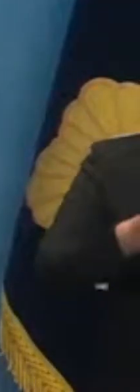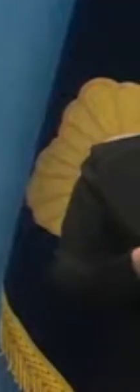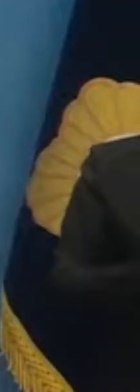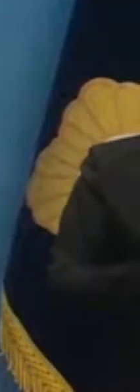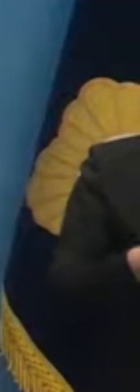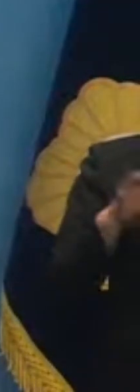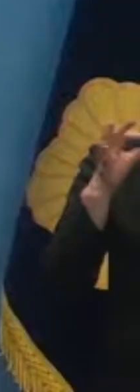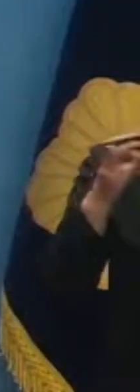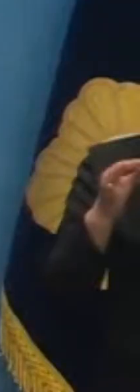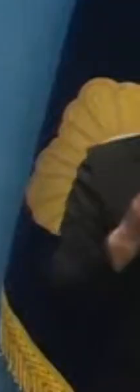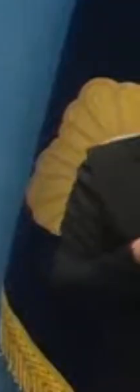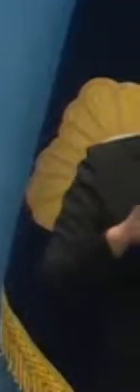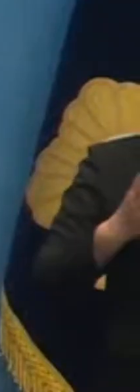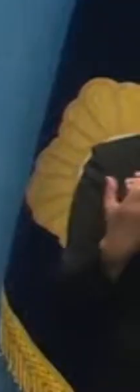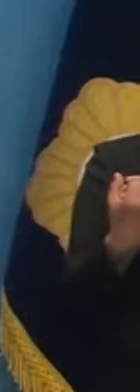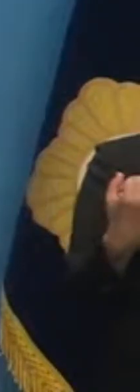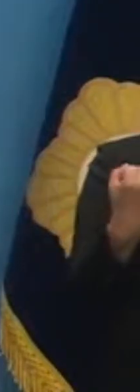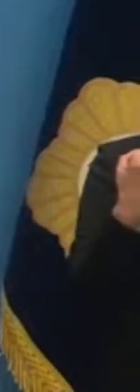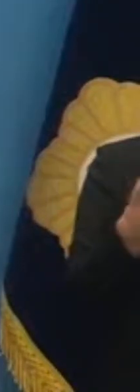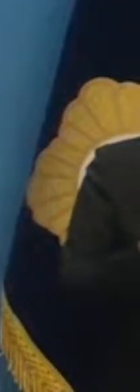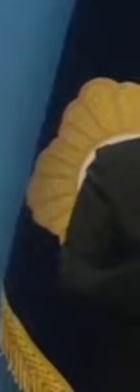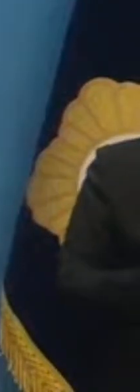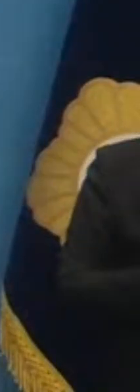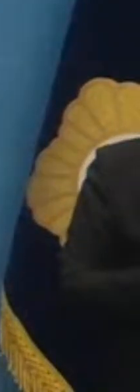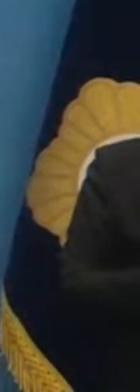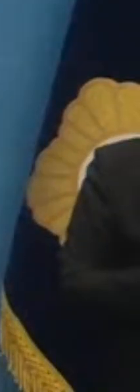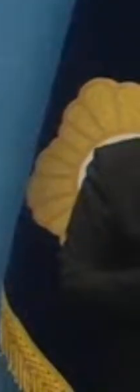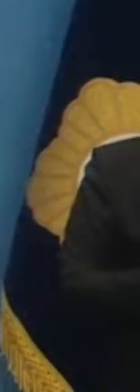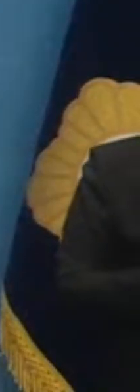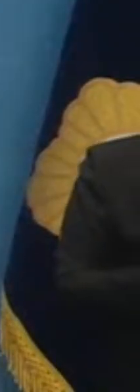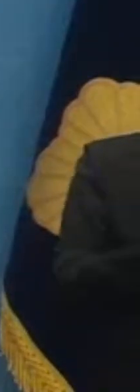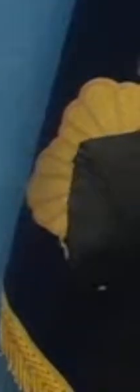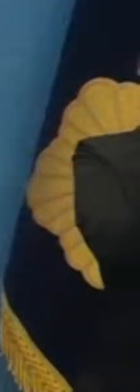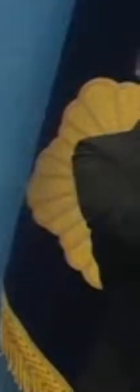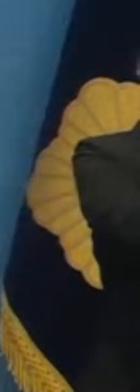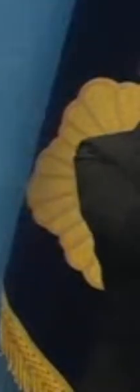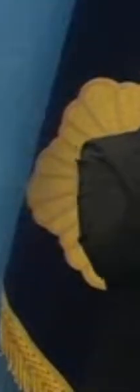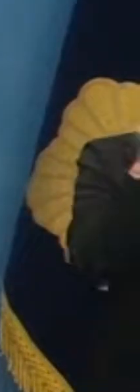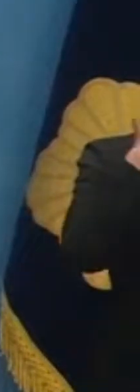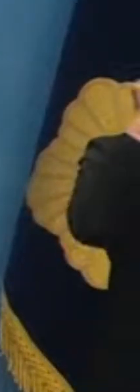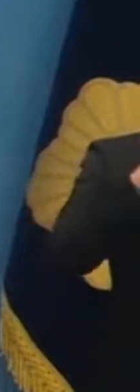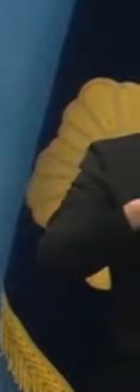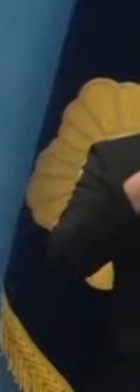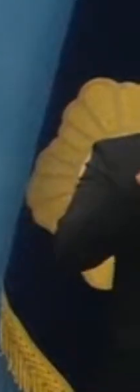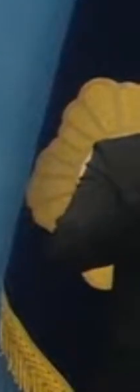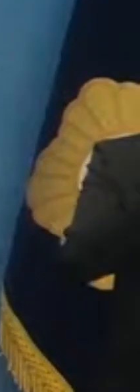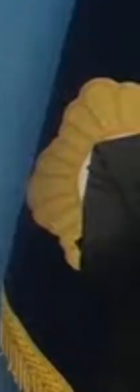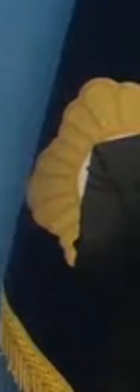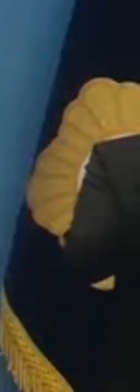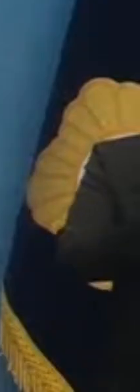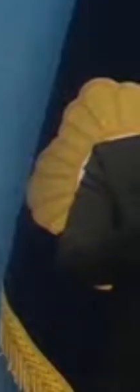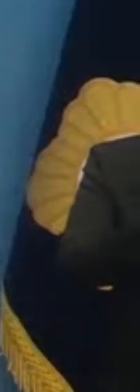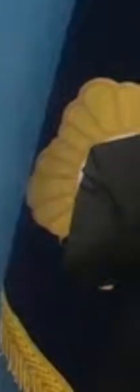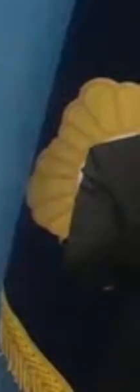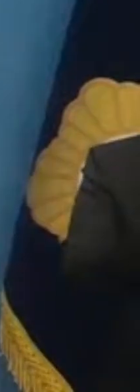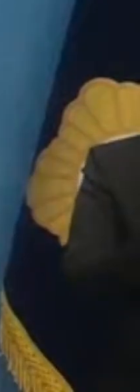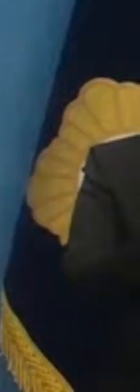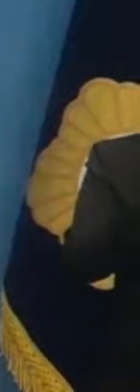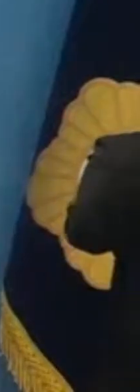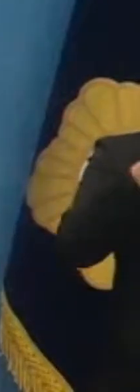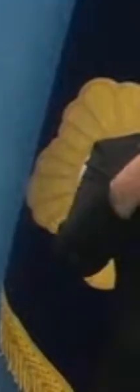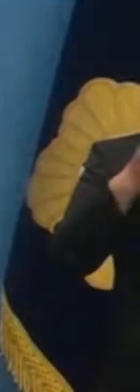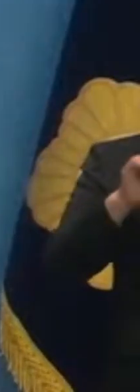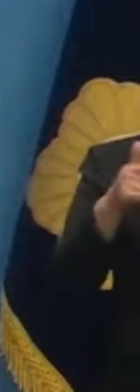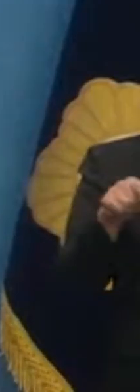김문수 후보와 국힘 선대위 부대변인은 이재명 후보의 헌법 개정안 제안에 대해 푸틴의 장기